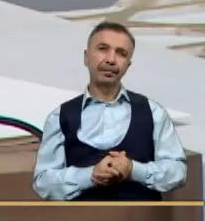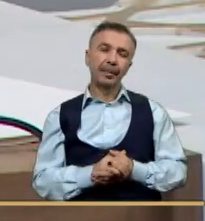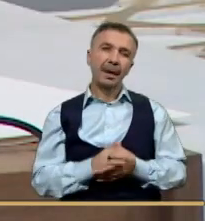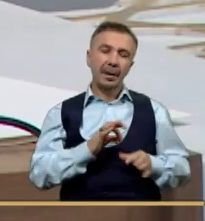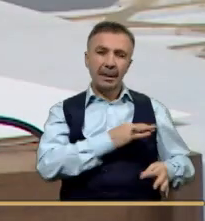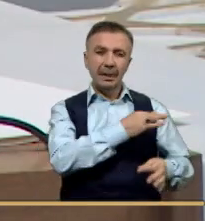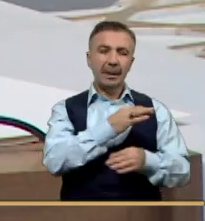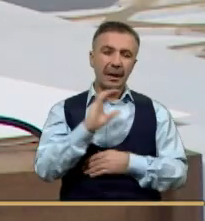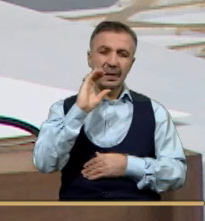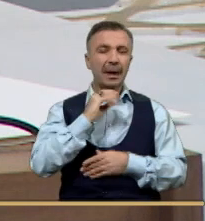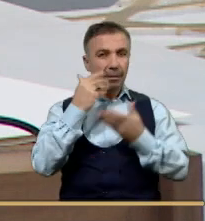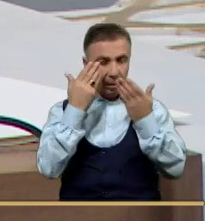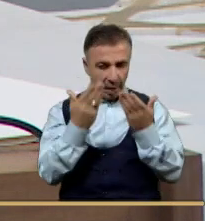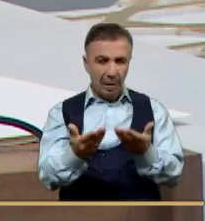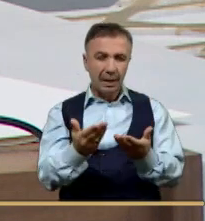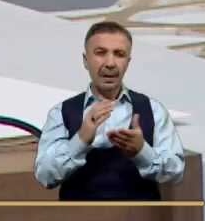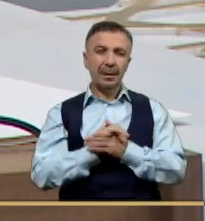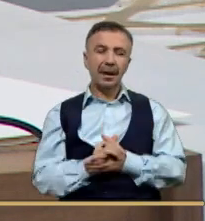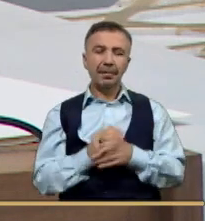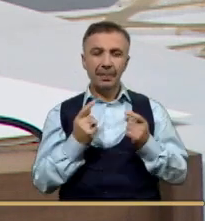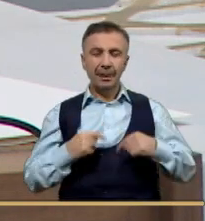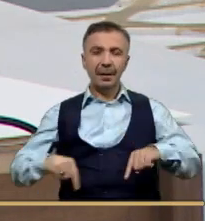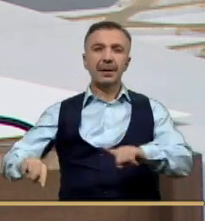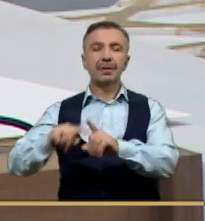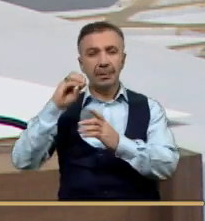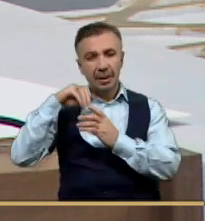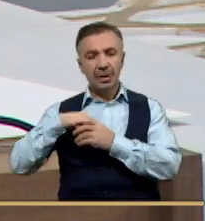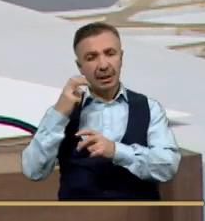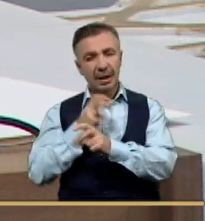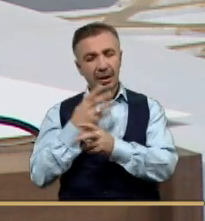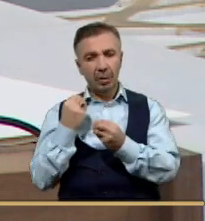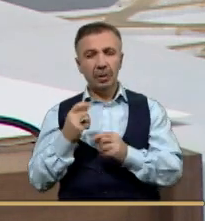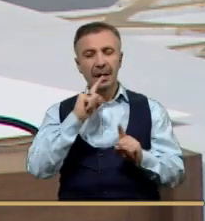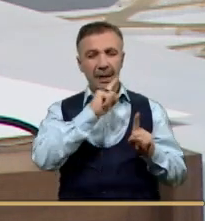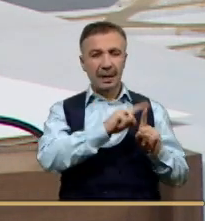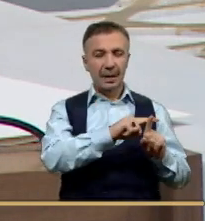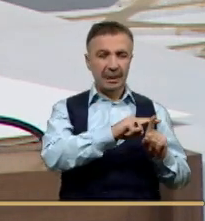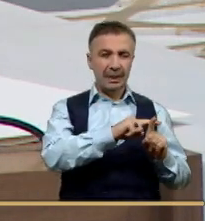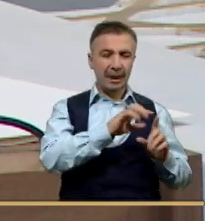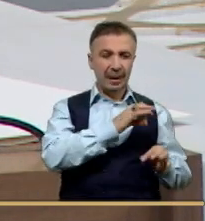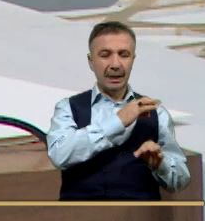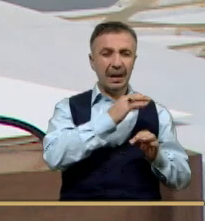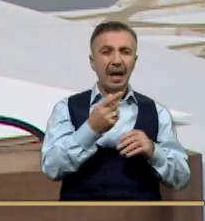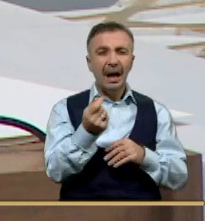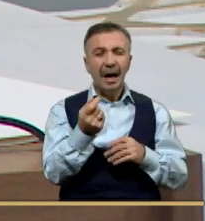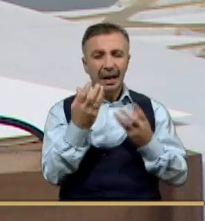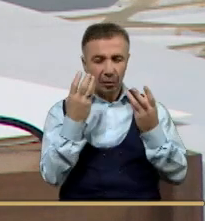İnsanlar Müslüman olurlarsa bizim için tehlike olur, Hristiyanlık azalır, Yahudilik azalır